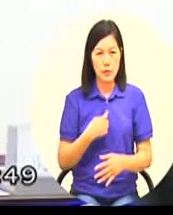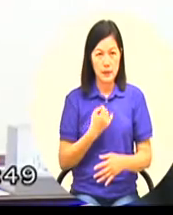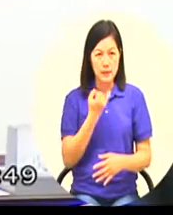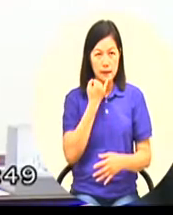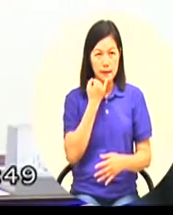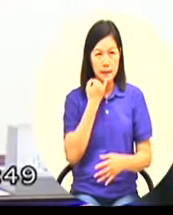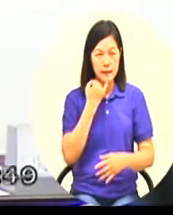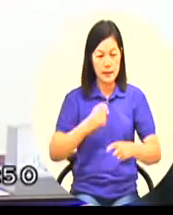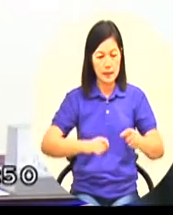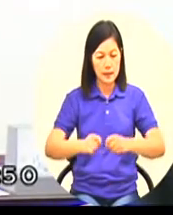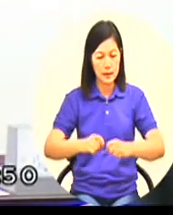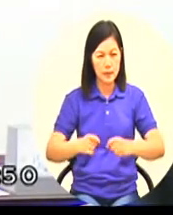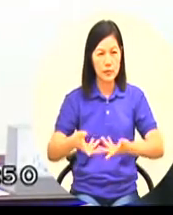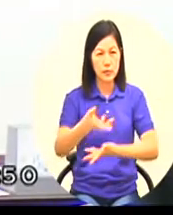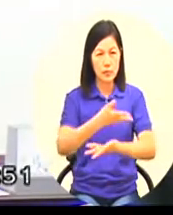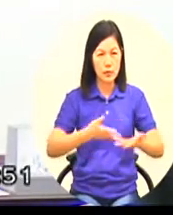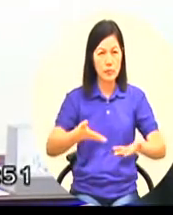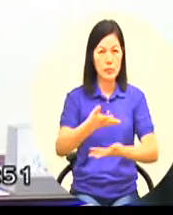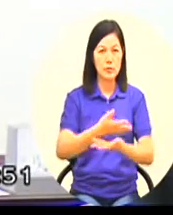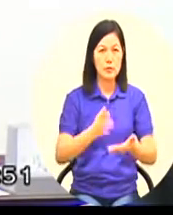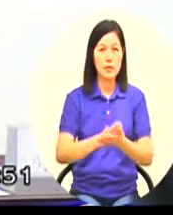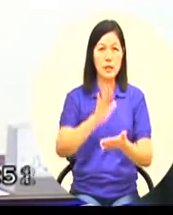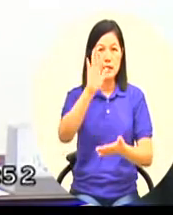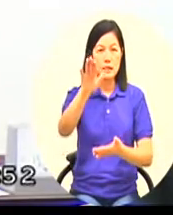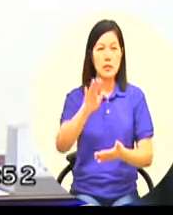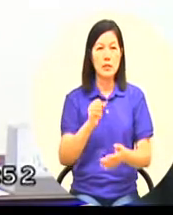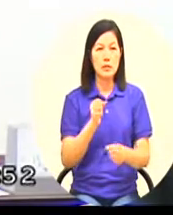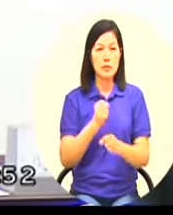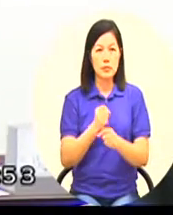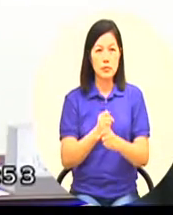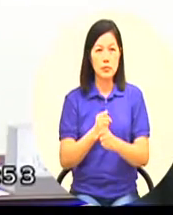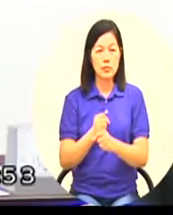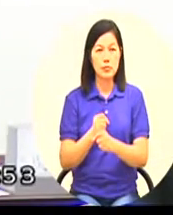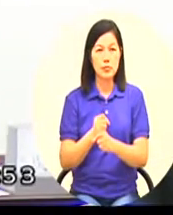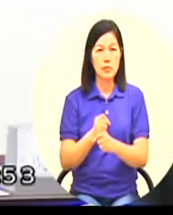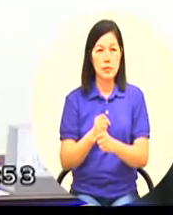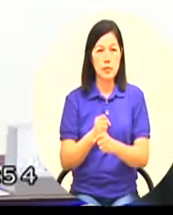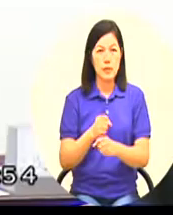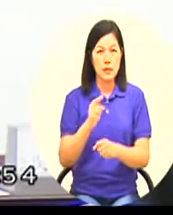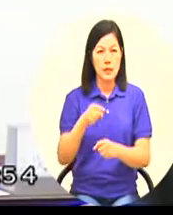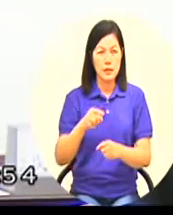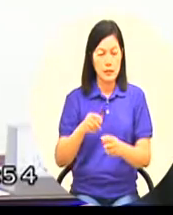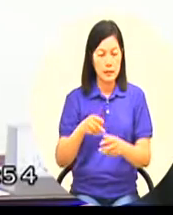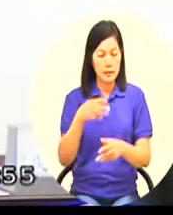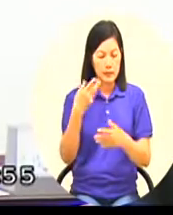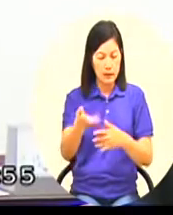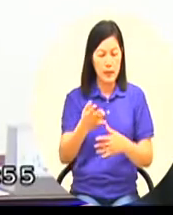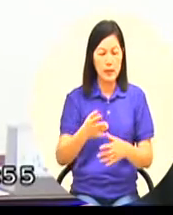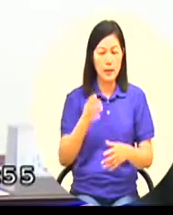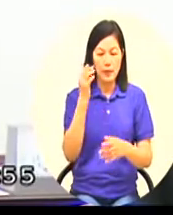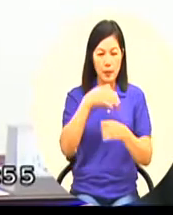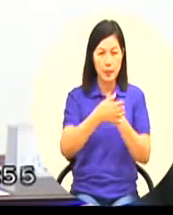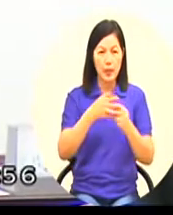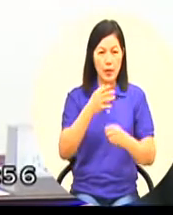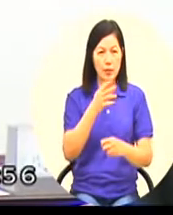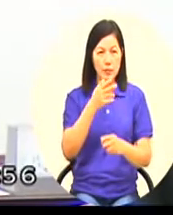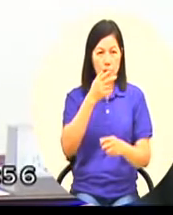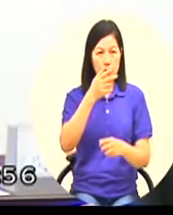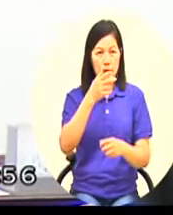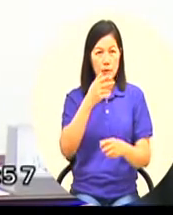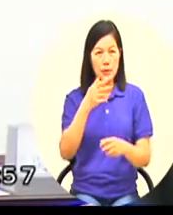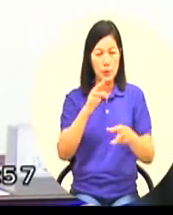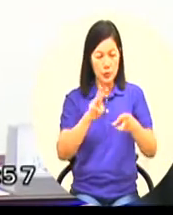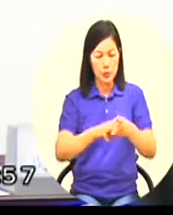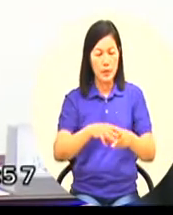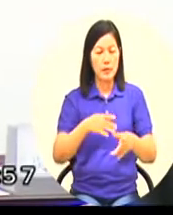通，因为将来我们这样的执行会透过所有的保全业者进入每一个大楼公告，那他